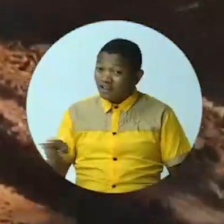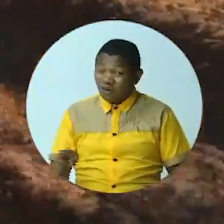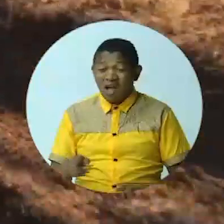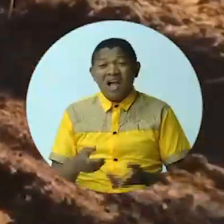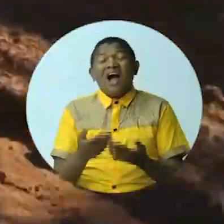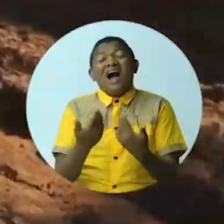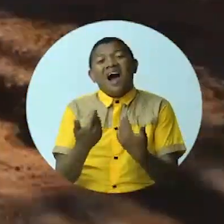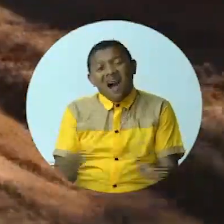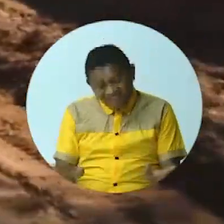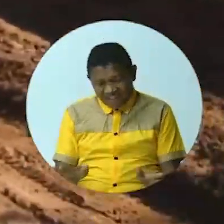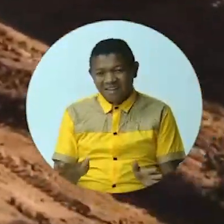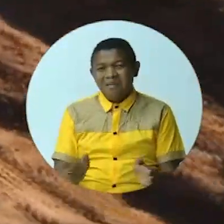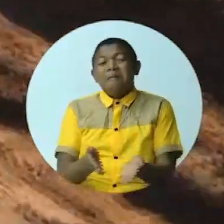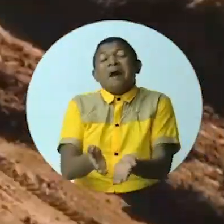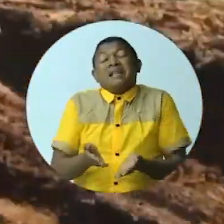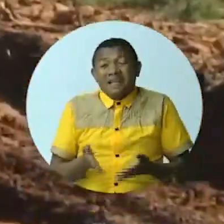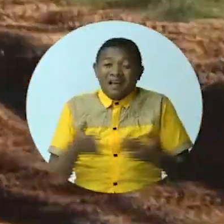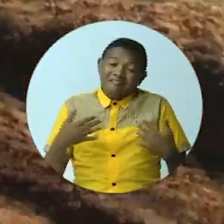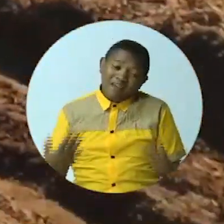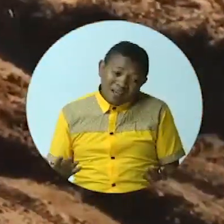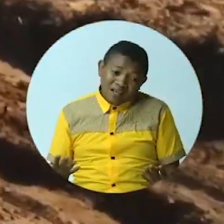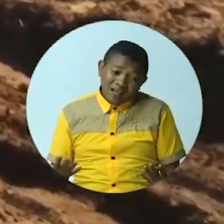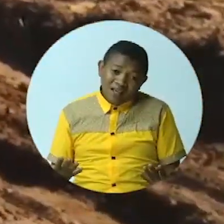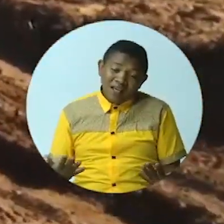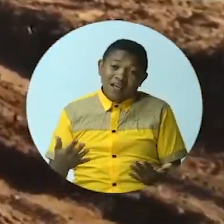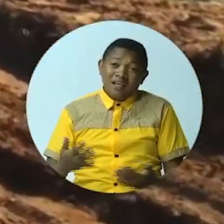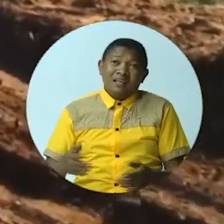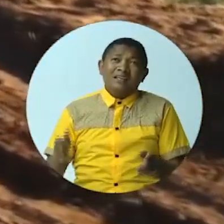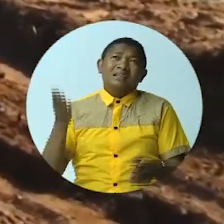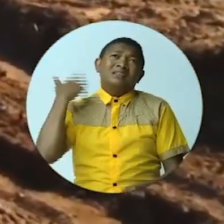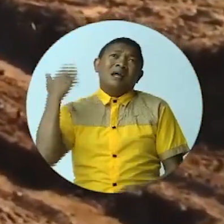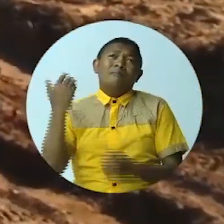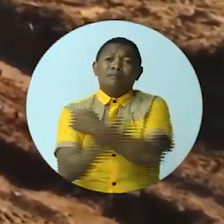ave satria tsisy navita mihitsy izy io tamin'ny